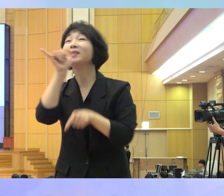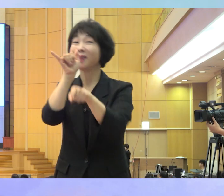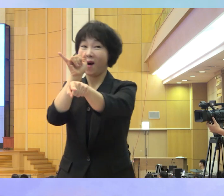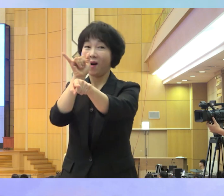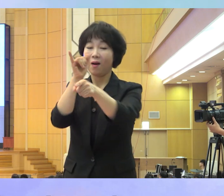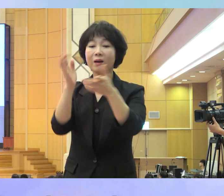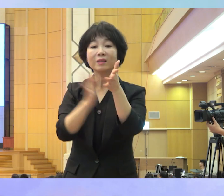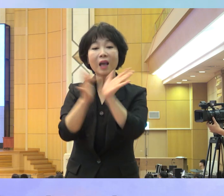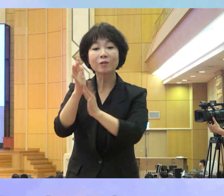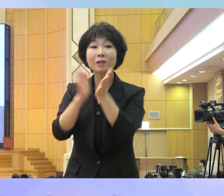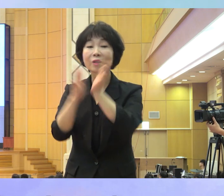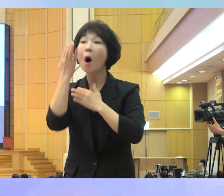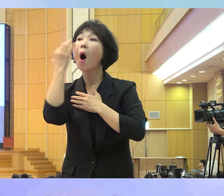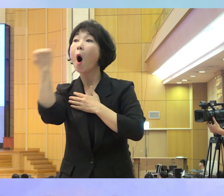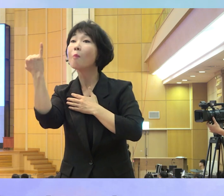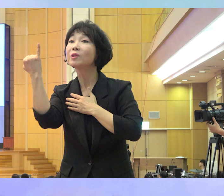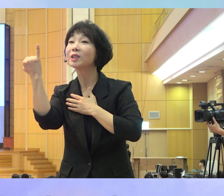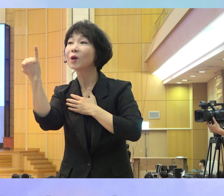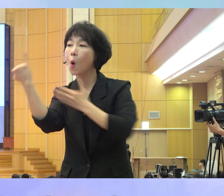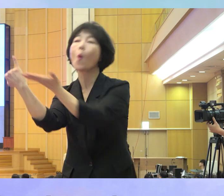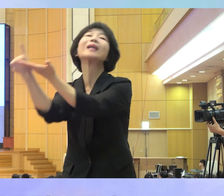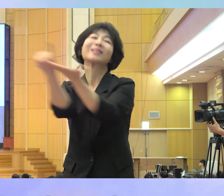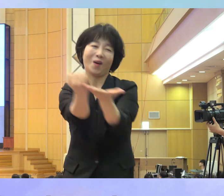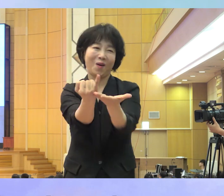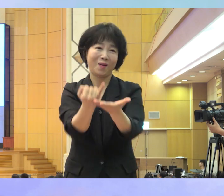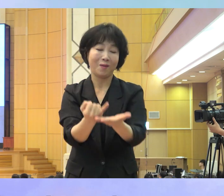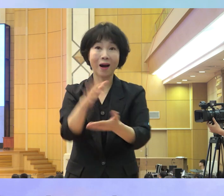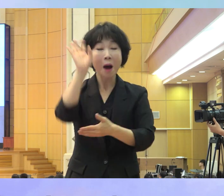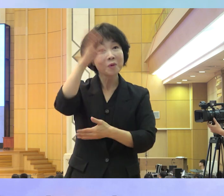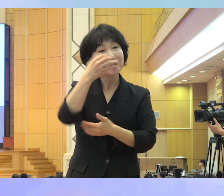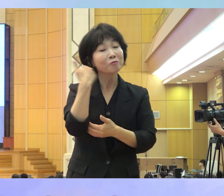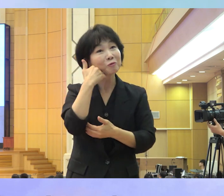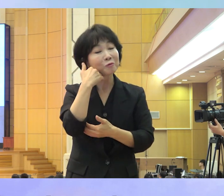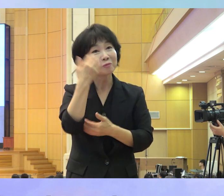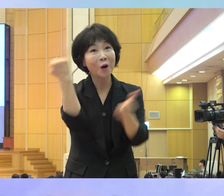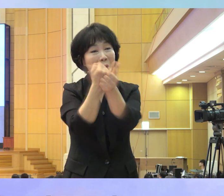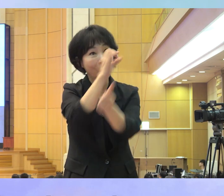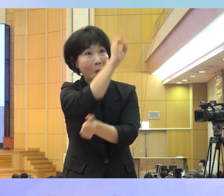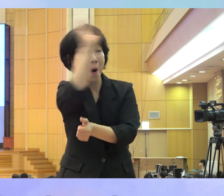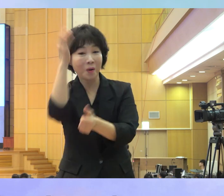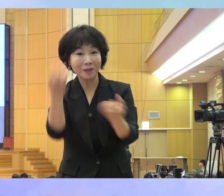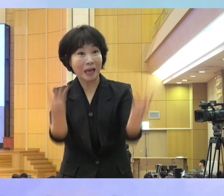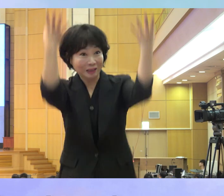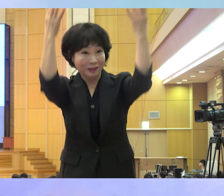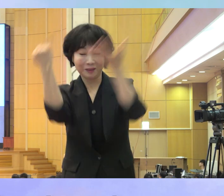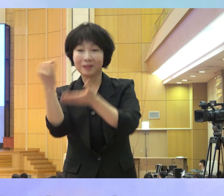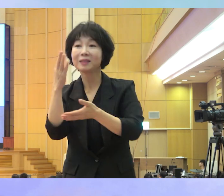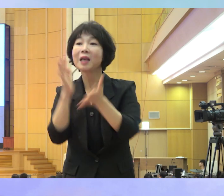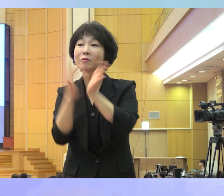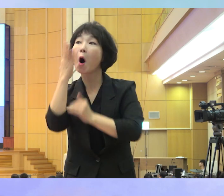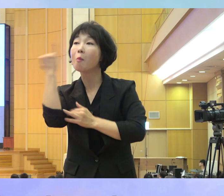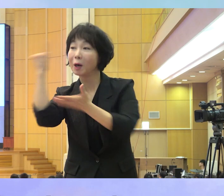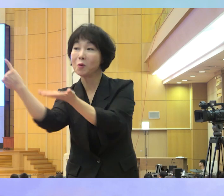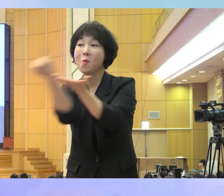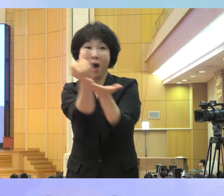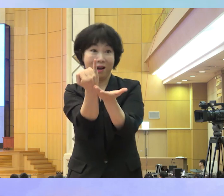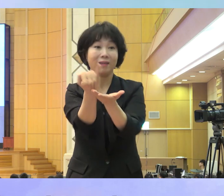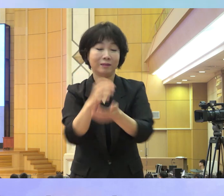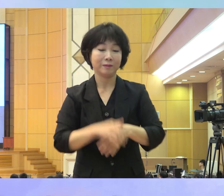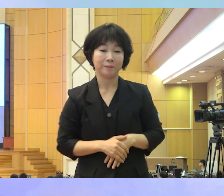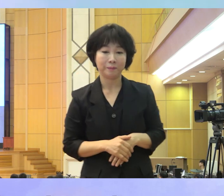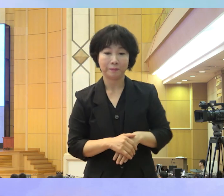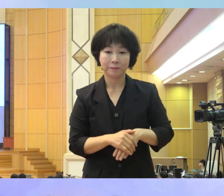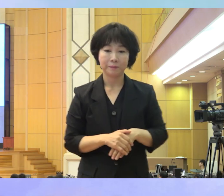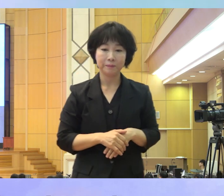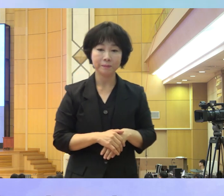예수의 어머니도 거기 계시고 결혼식이 있었던가 봐요. 2장 9절로 가보니까 우리